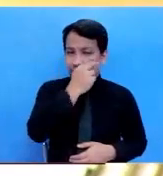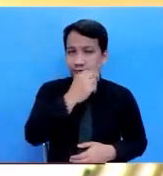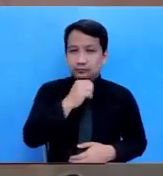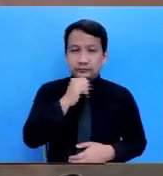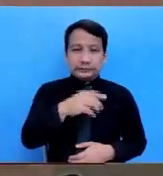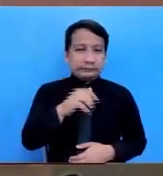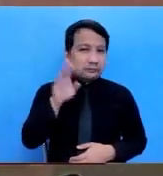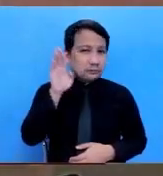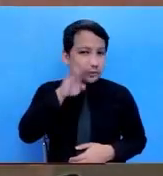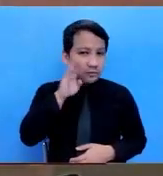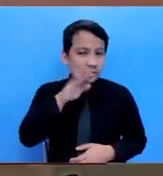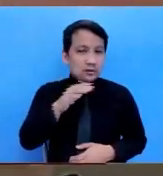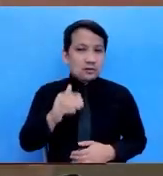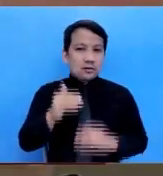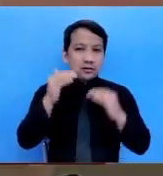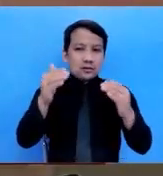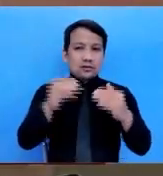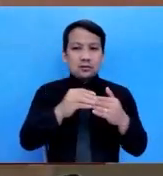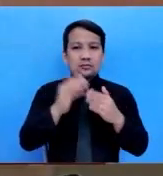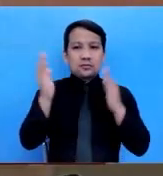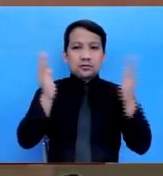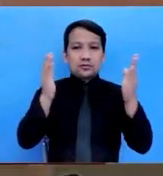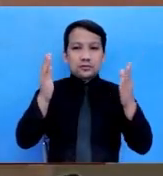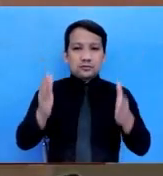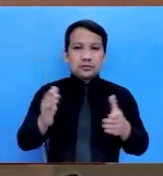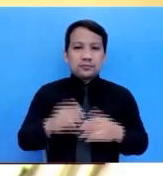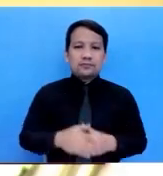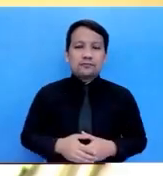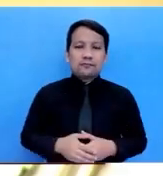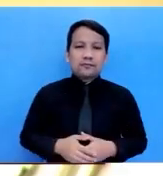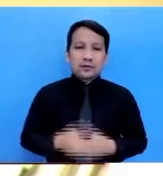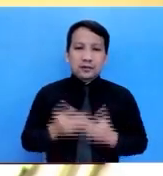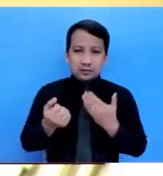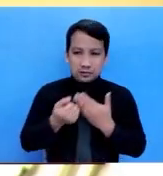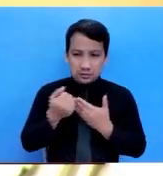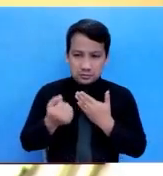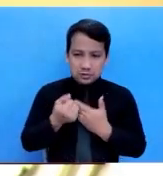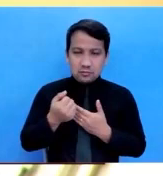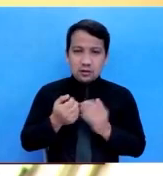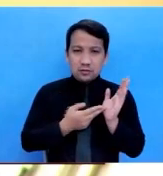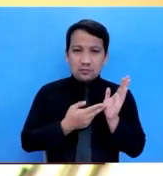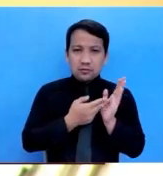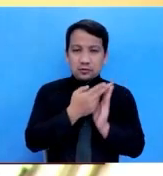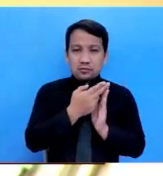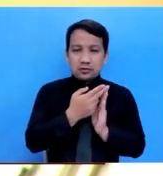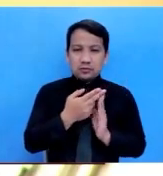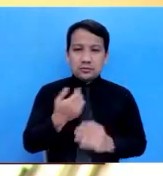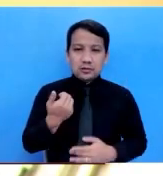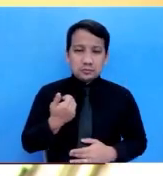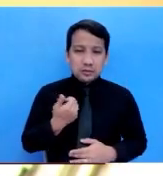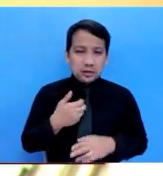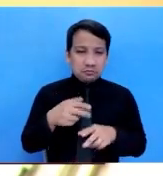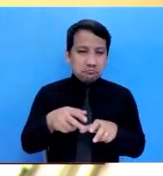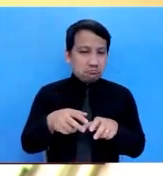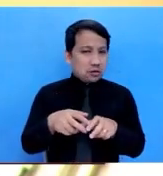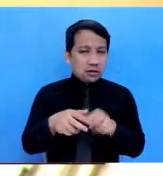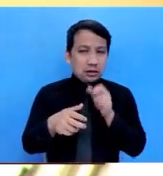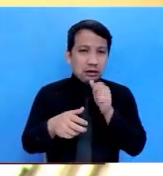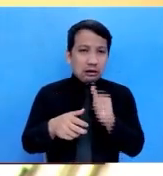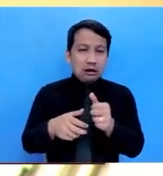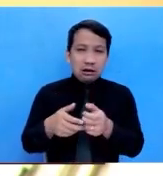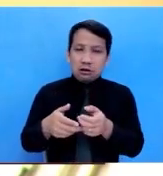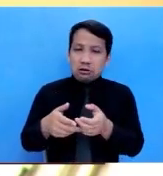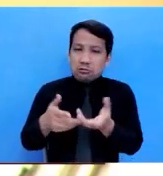kapatid, kundi bilang lingkod bayan. A simple, honest, self-effacing, and decent